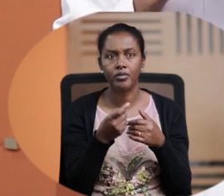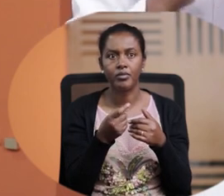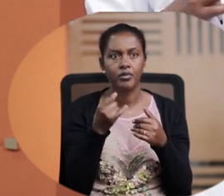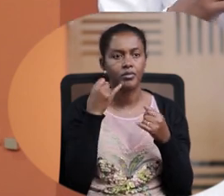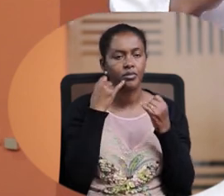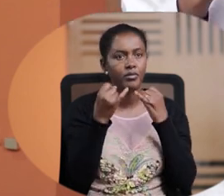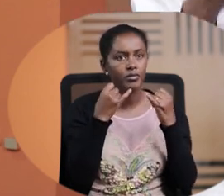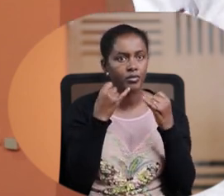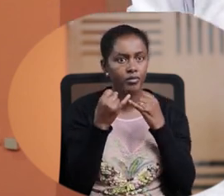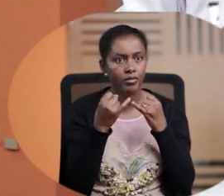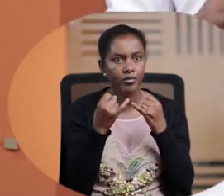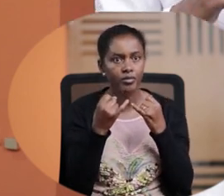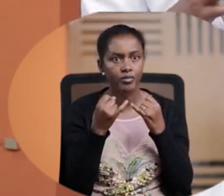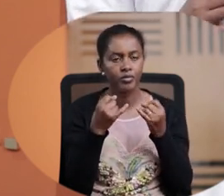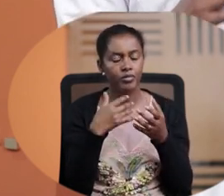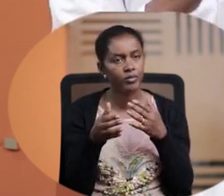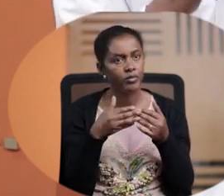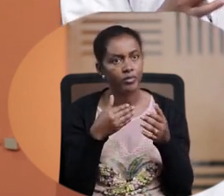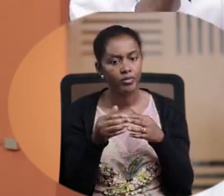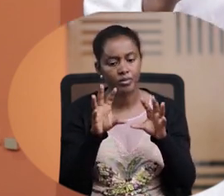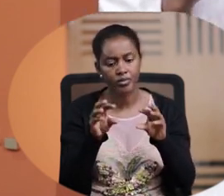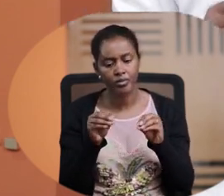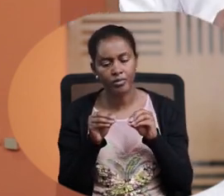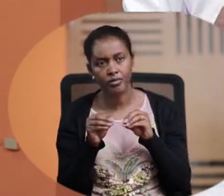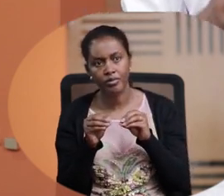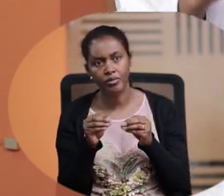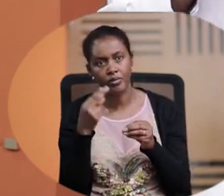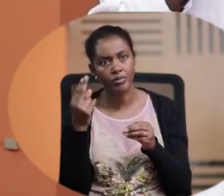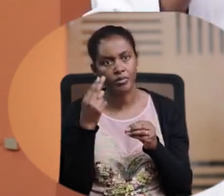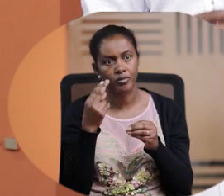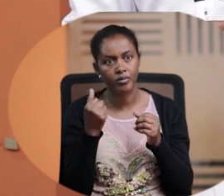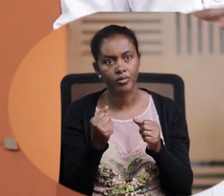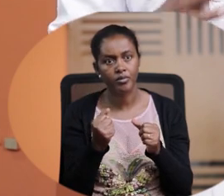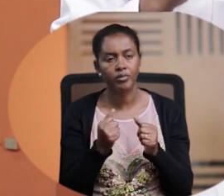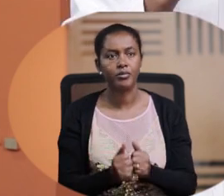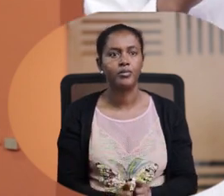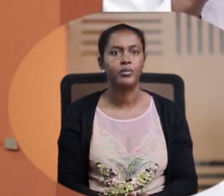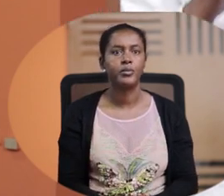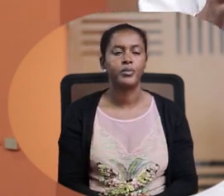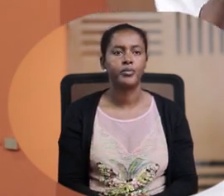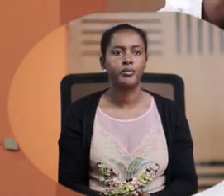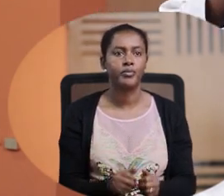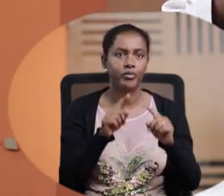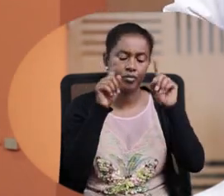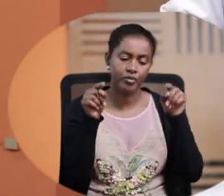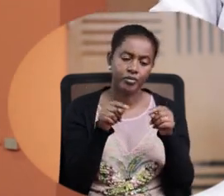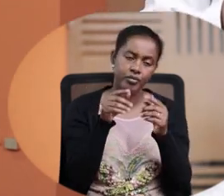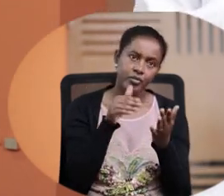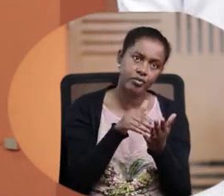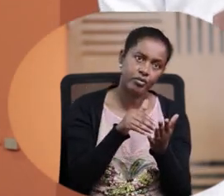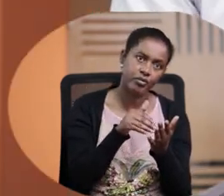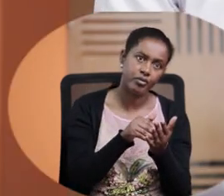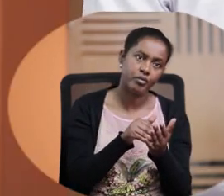hubachiisuudhaaf gabatee nu gargaaru gabatee nu gargaaruun gabatee deddeebi'insaa gabatee taalii yookaan gabatee deddeebi'insaa jennaan